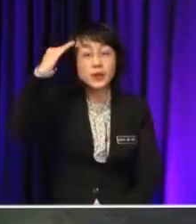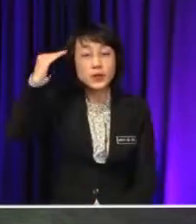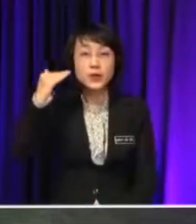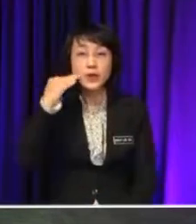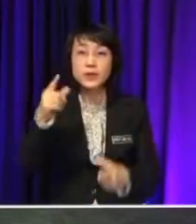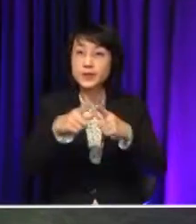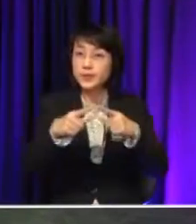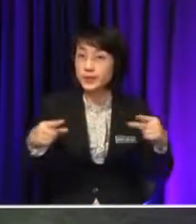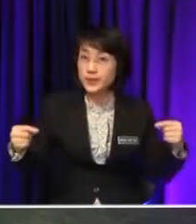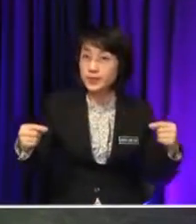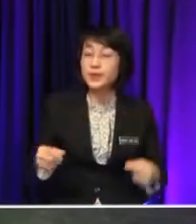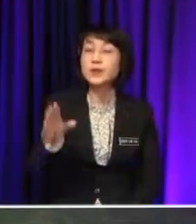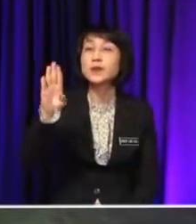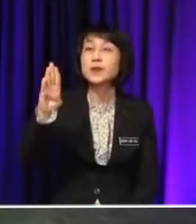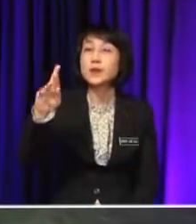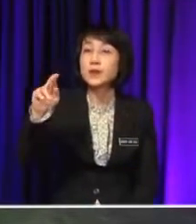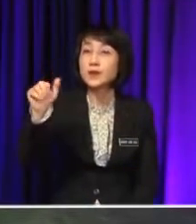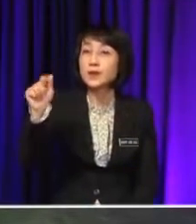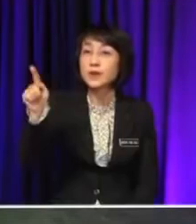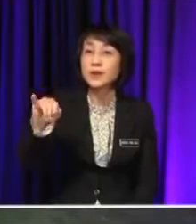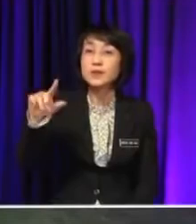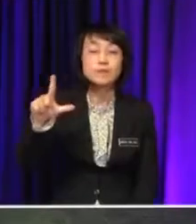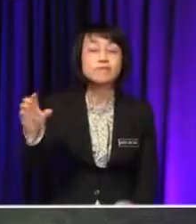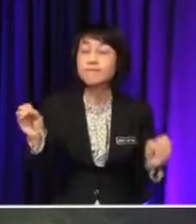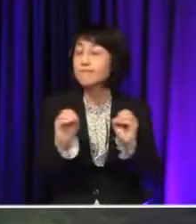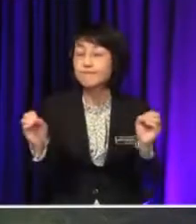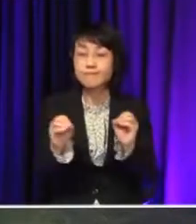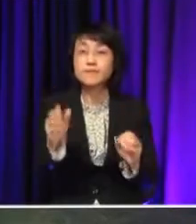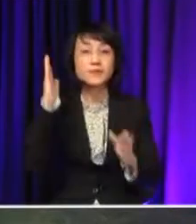di iklim sama dengan iklim di Indonesia